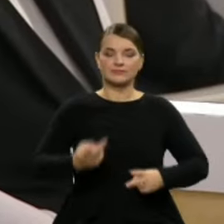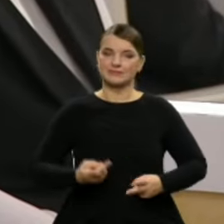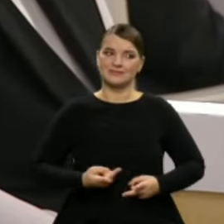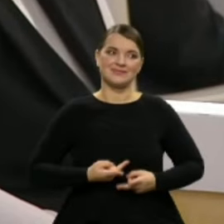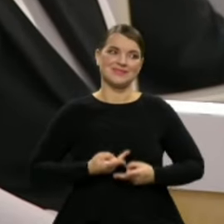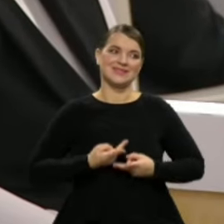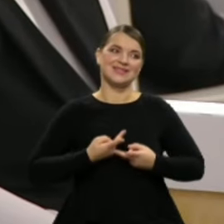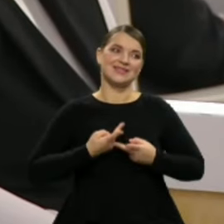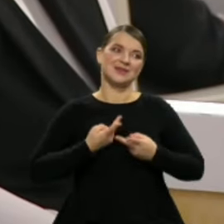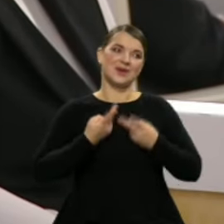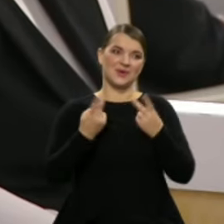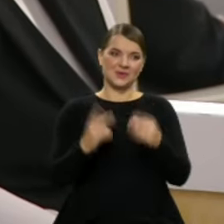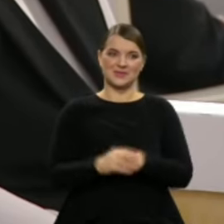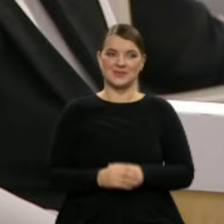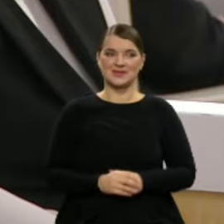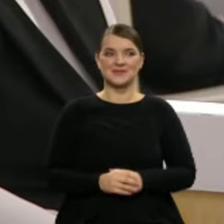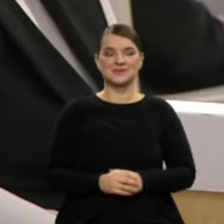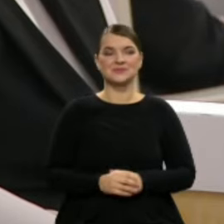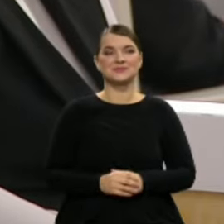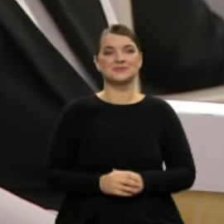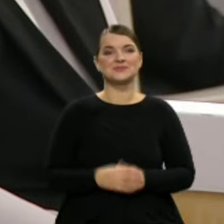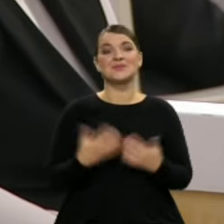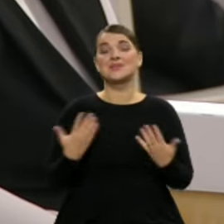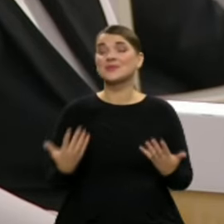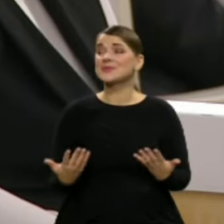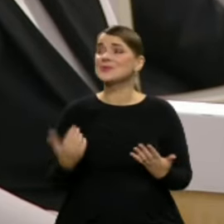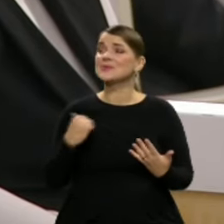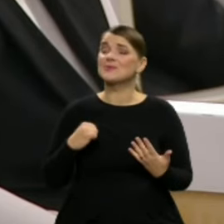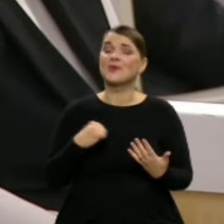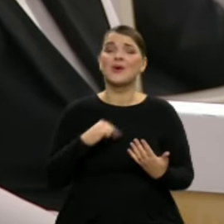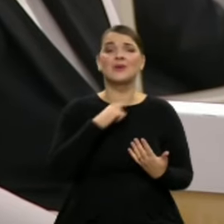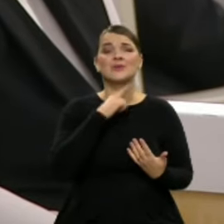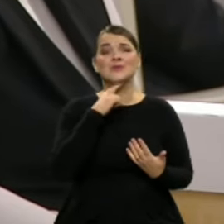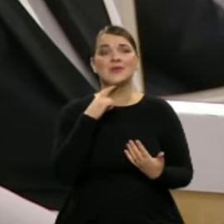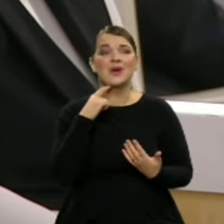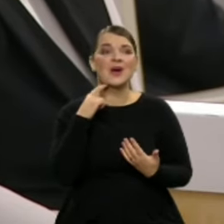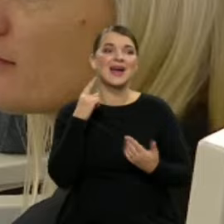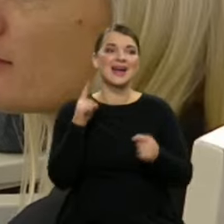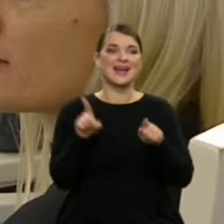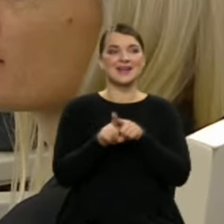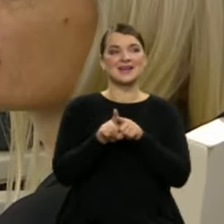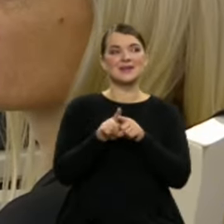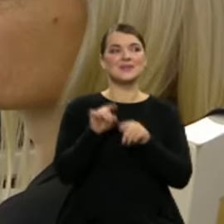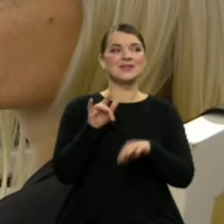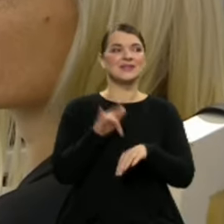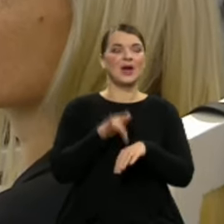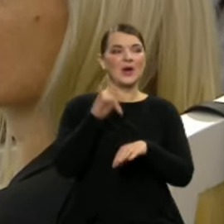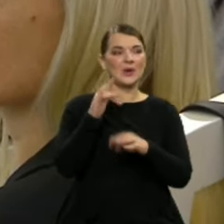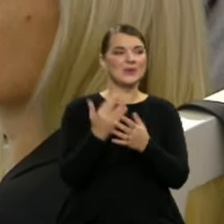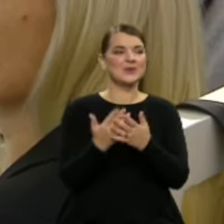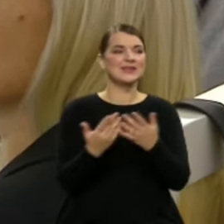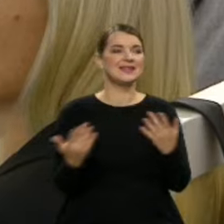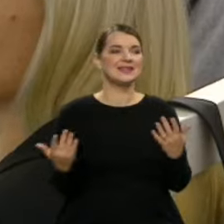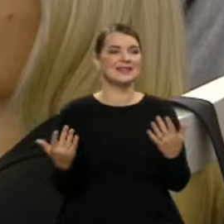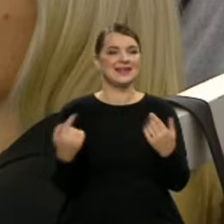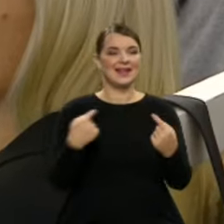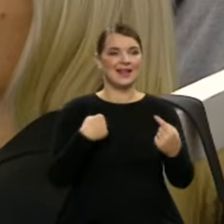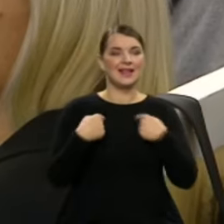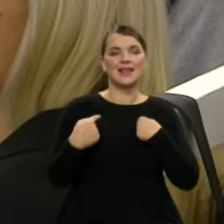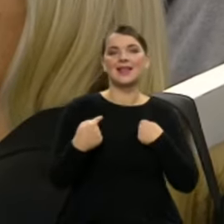nuostaba, nes nu, aš kaip ir tikriausiai daugelis žmonių turiu tas puikybės ir viską, ir kartėlio turėjau,